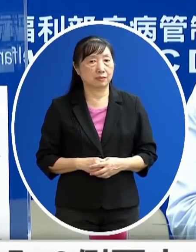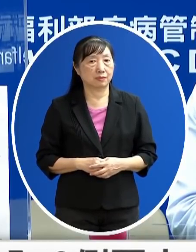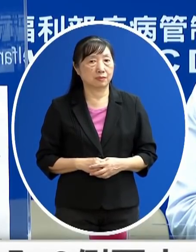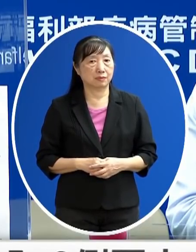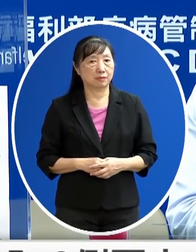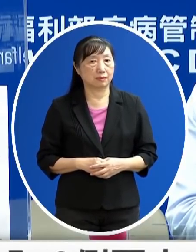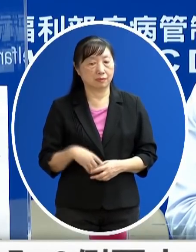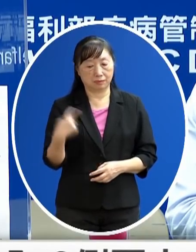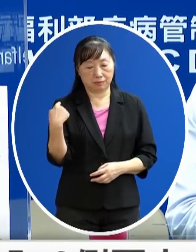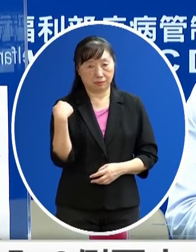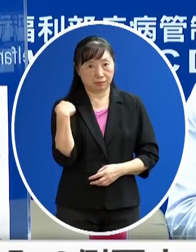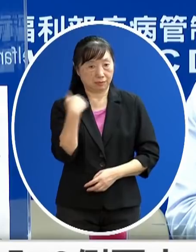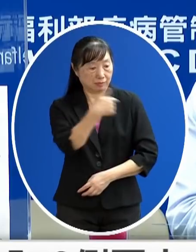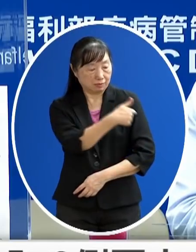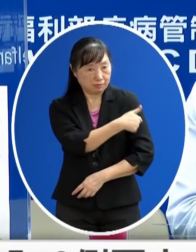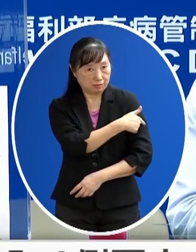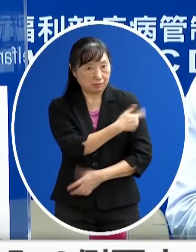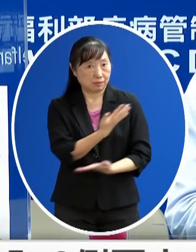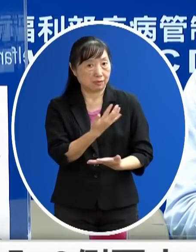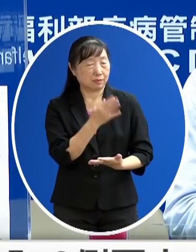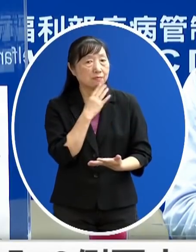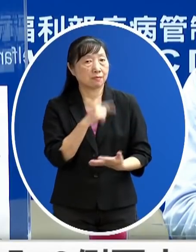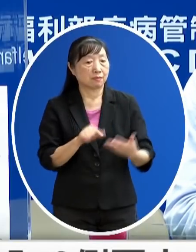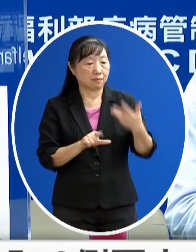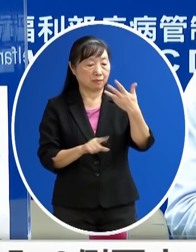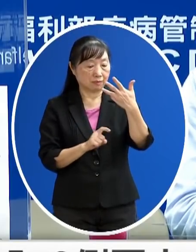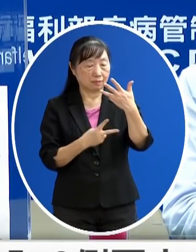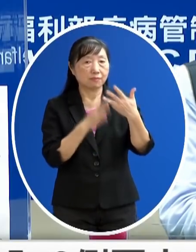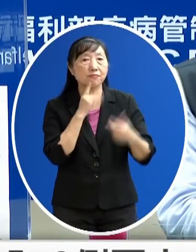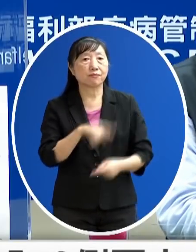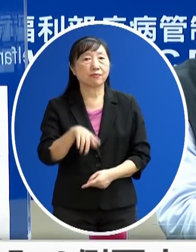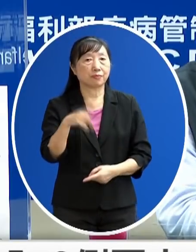然后昨天打疫苗，打8月12号打了